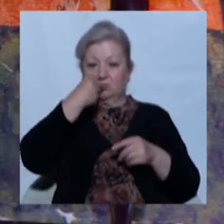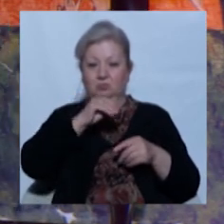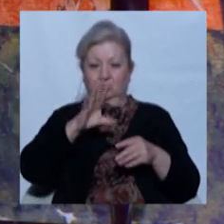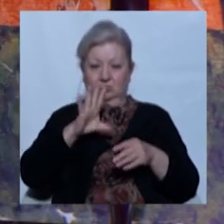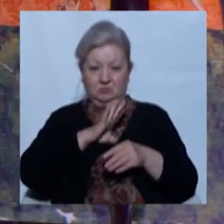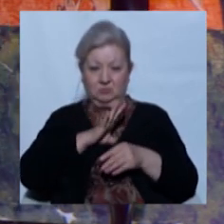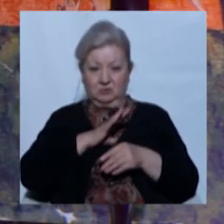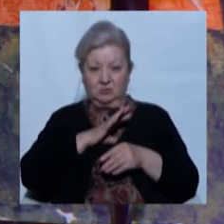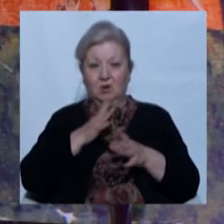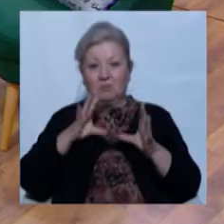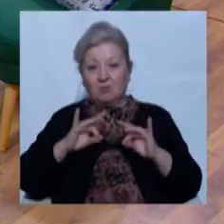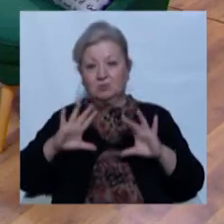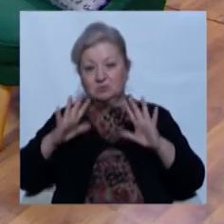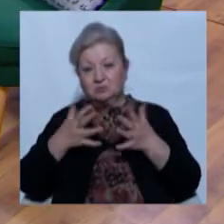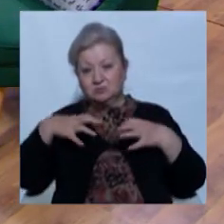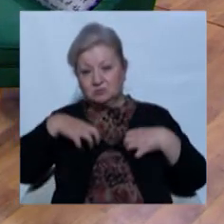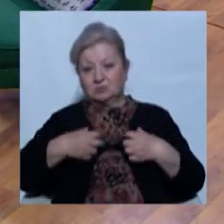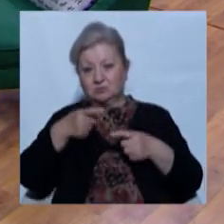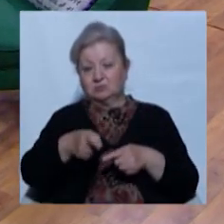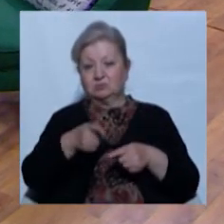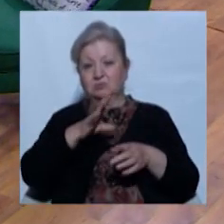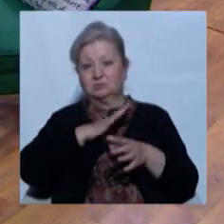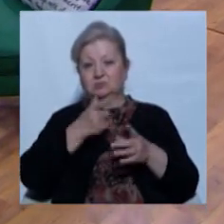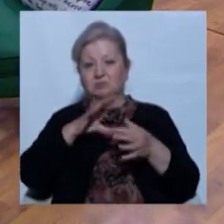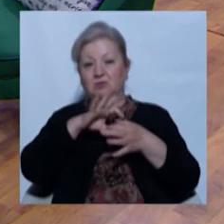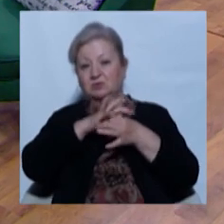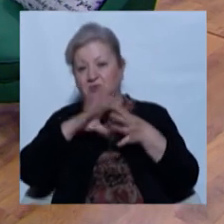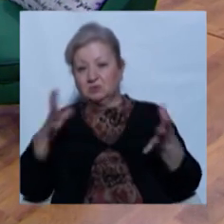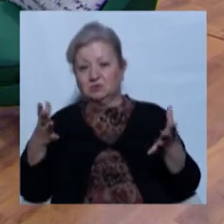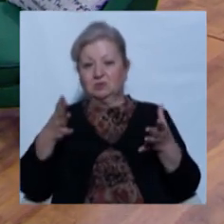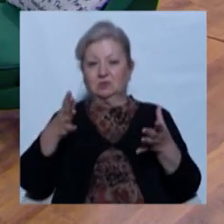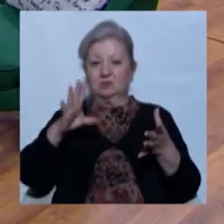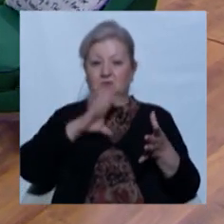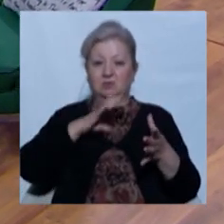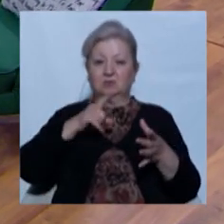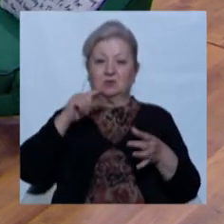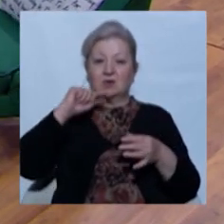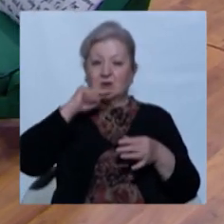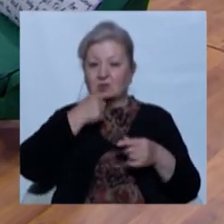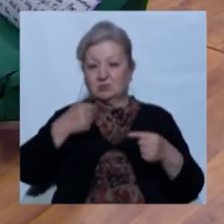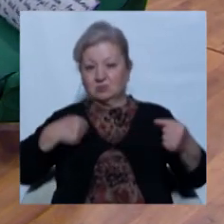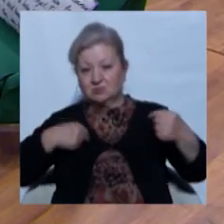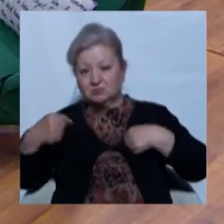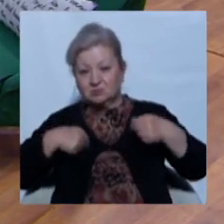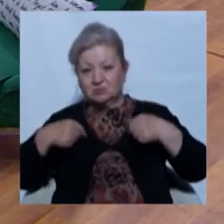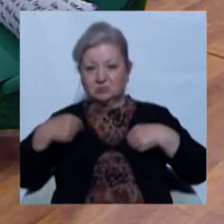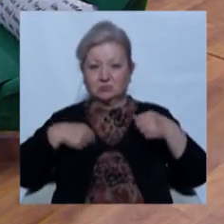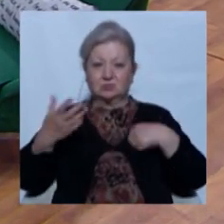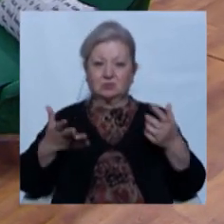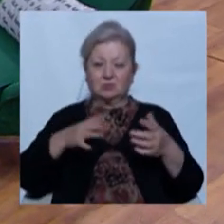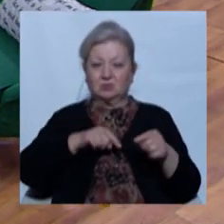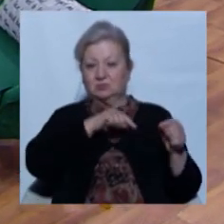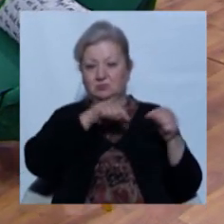რომ დამოუკიდებლობის გამოცხადების შემდეგ, როდესაც რაღაცნაირად ეკონომიკა და გაჭირვება